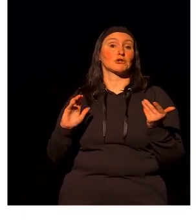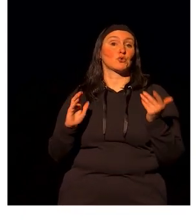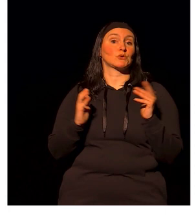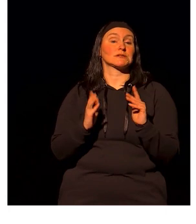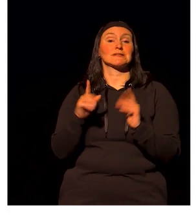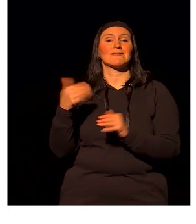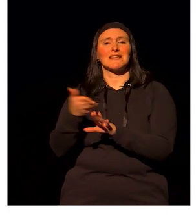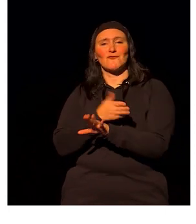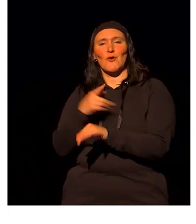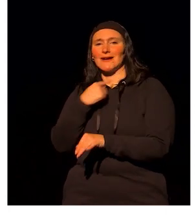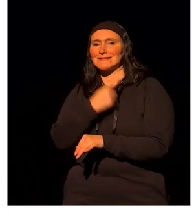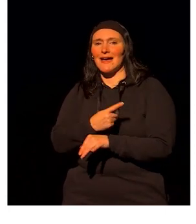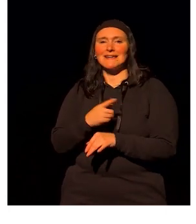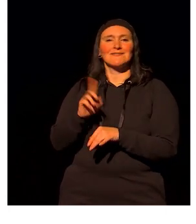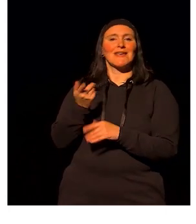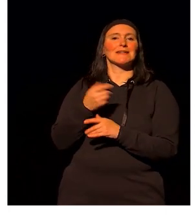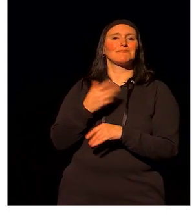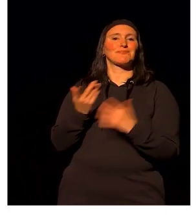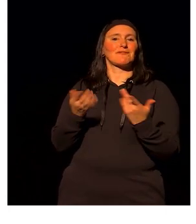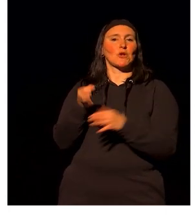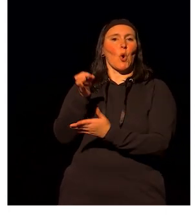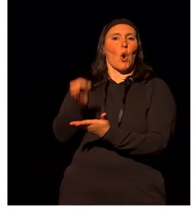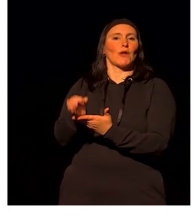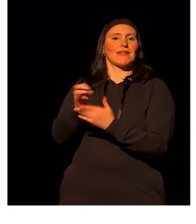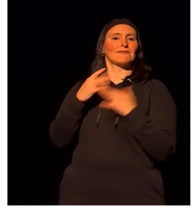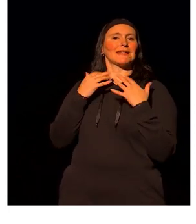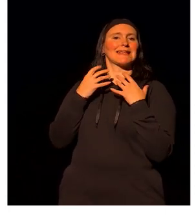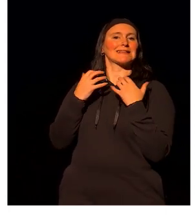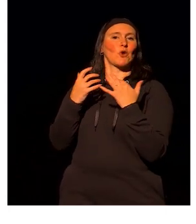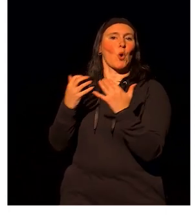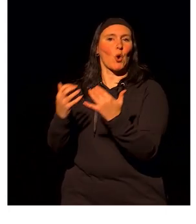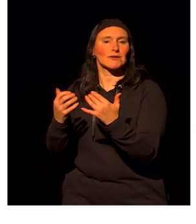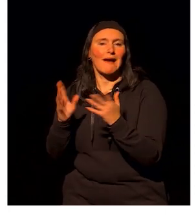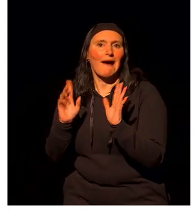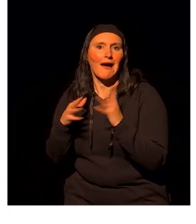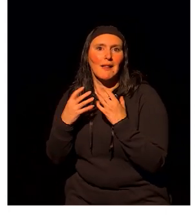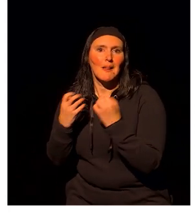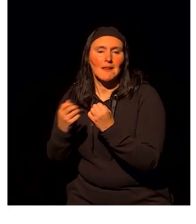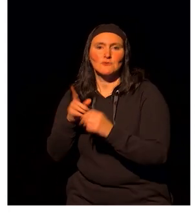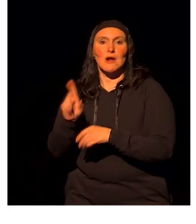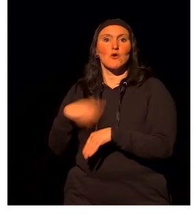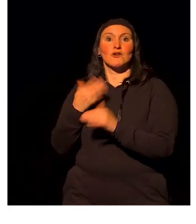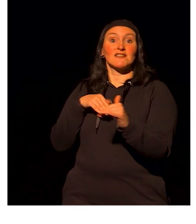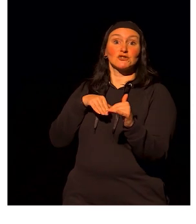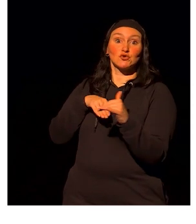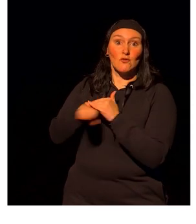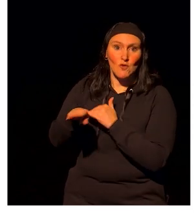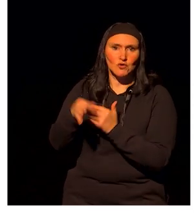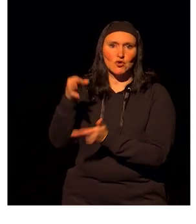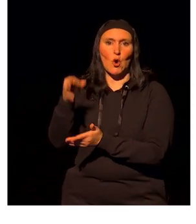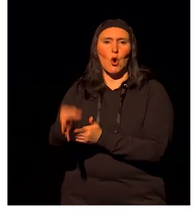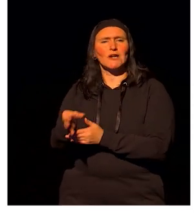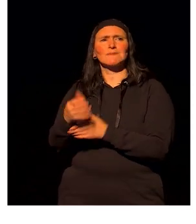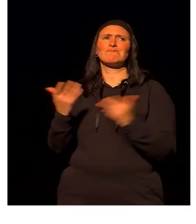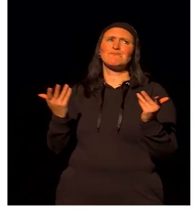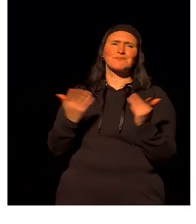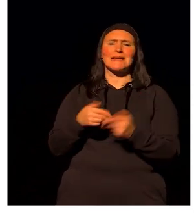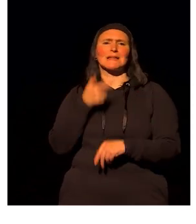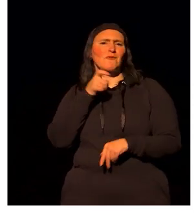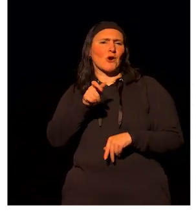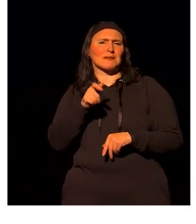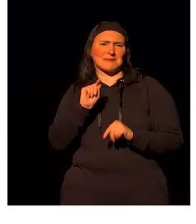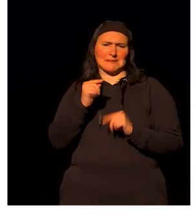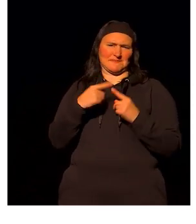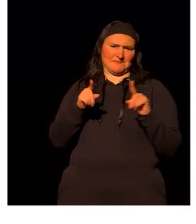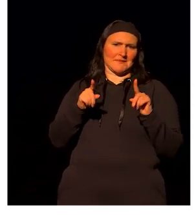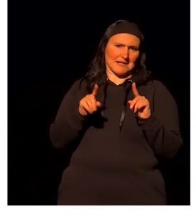Sehnsuchtsort, so habe ich es genannt, das ist vielleicht ein blöder Titel, und Zufluchtsort auf der anderen Seite. Es gibt eben, und das wird auch im Moment in